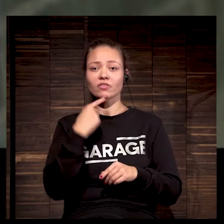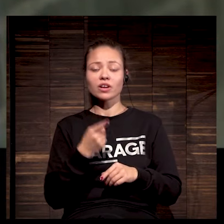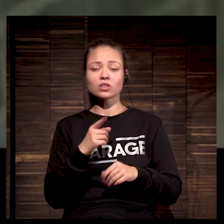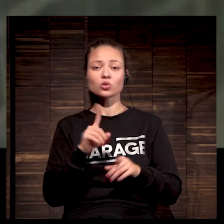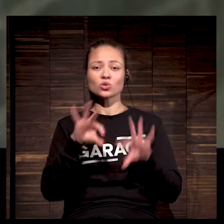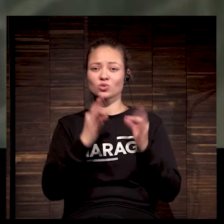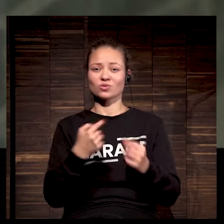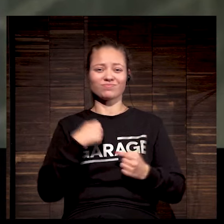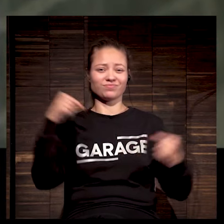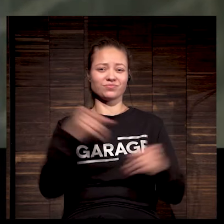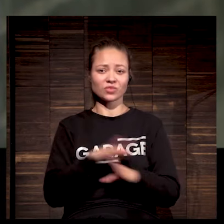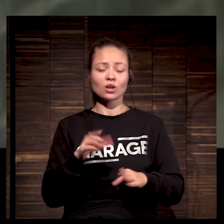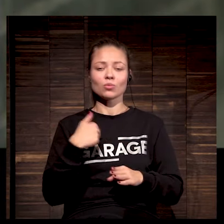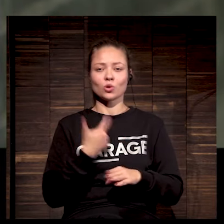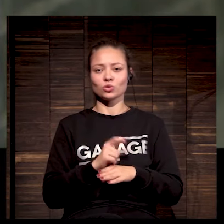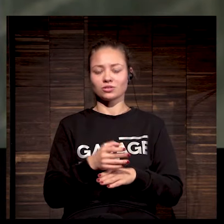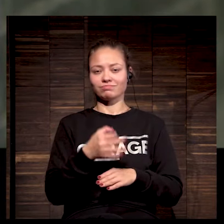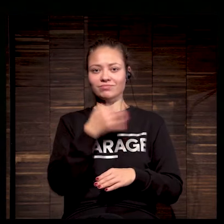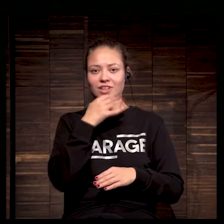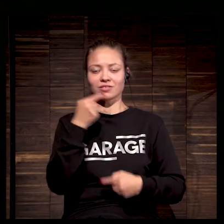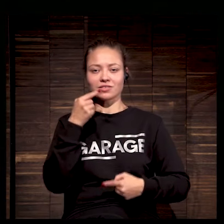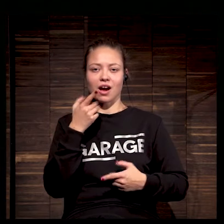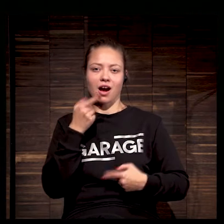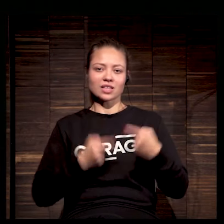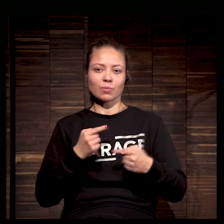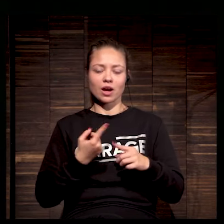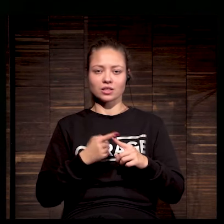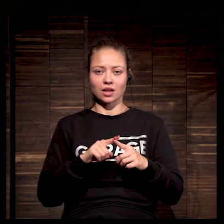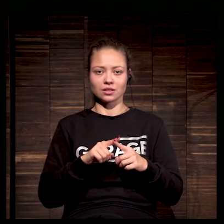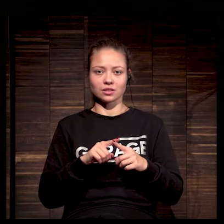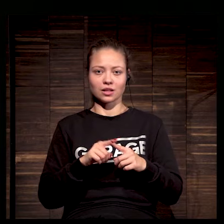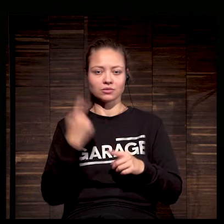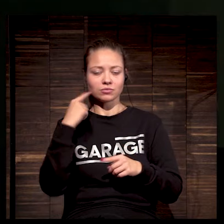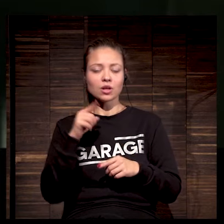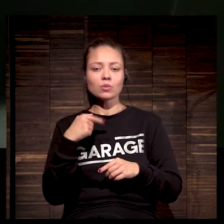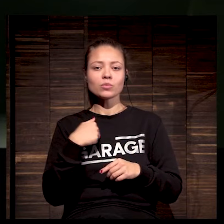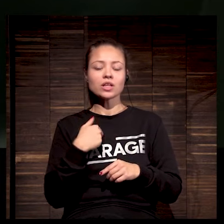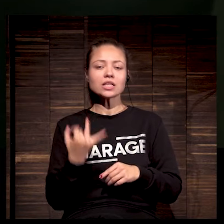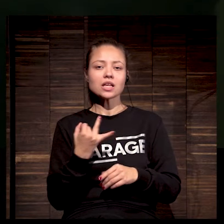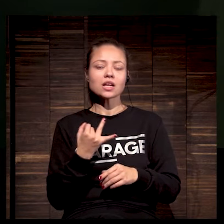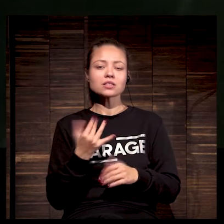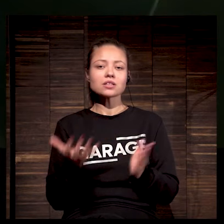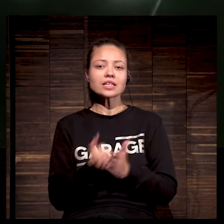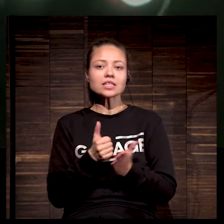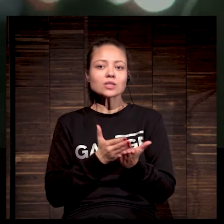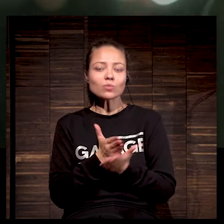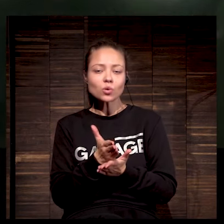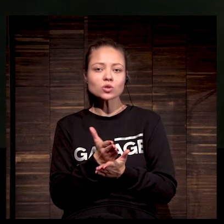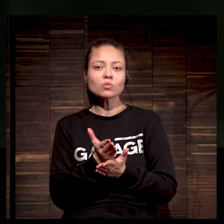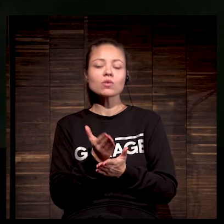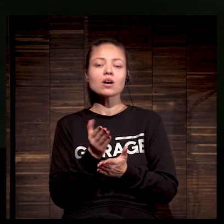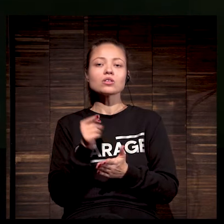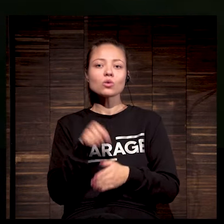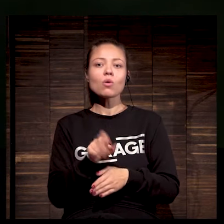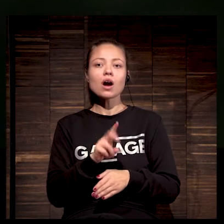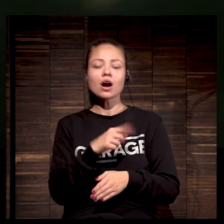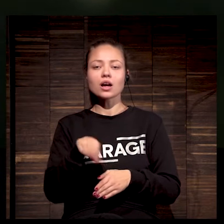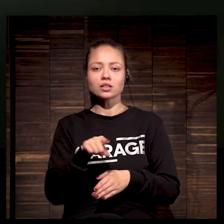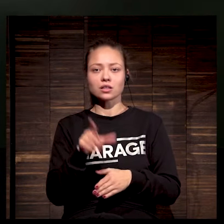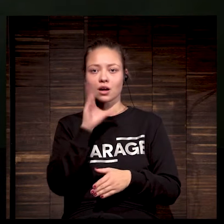оспаривать это утверждение мне интересно найти способ как они могут приблизиться к искусствам потом услуг к